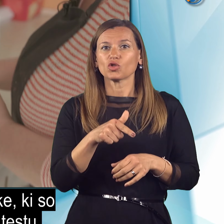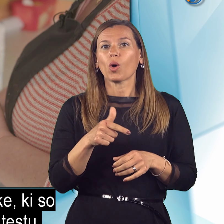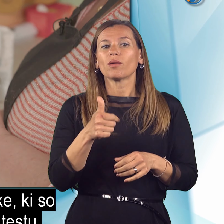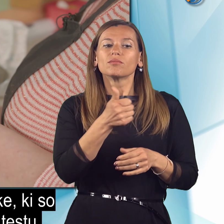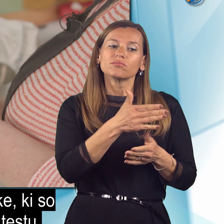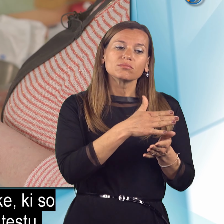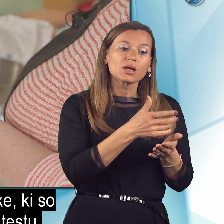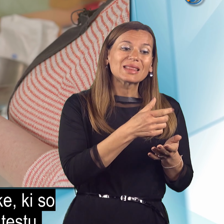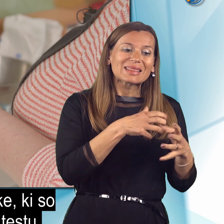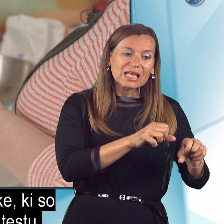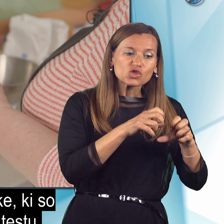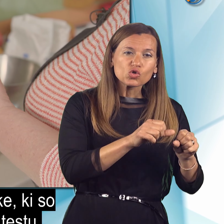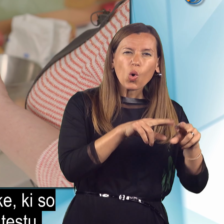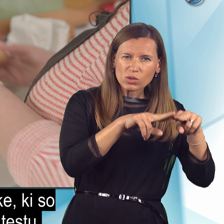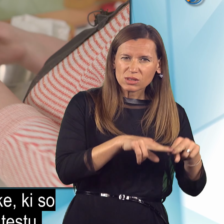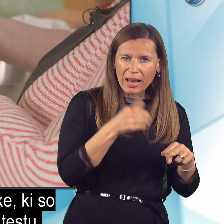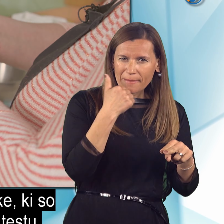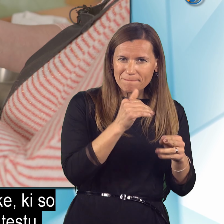nam ostali od testa.